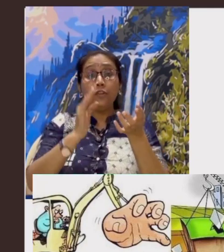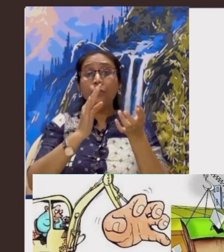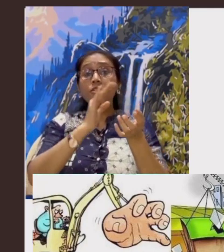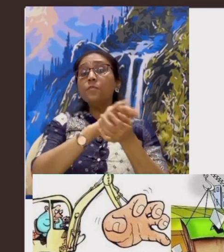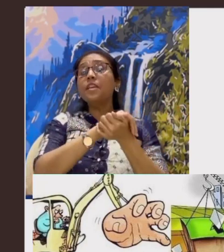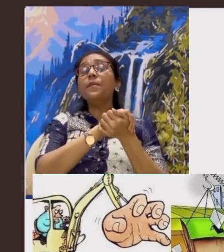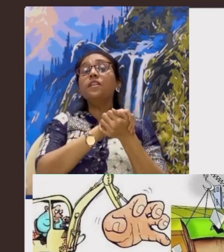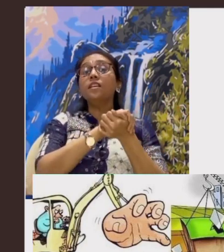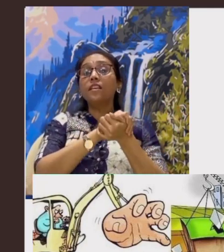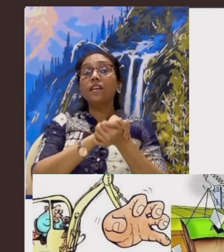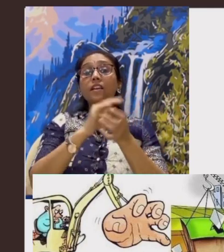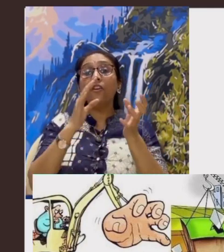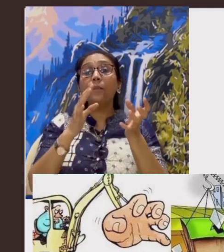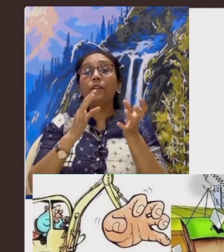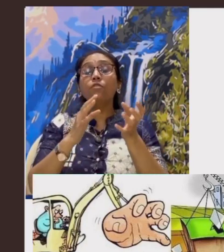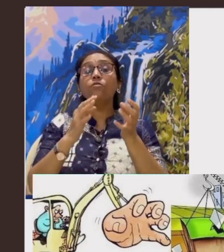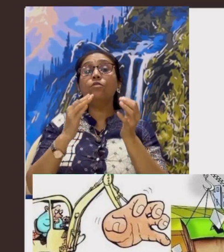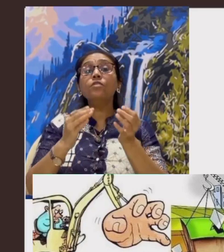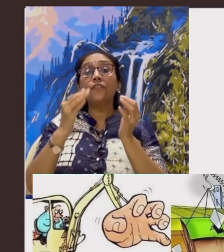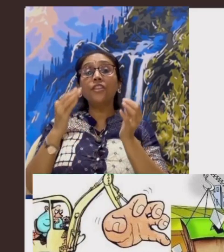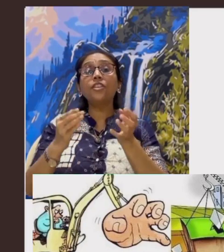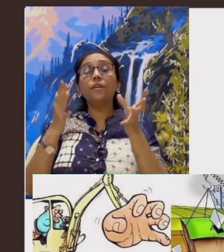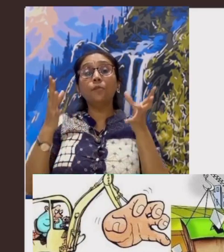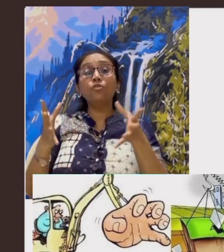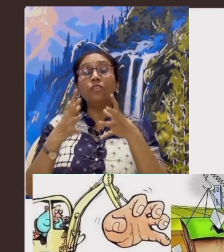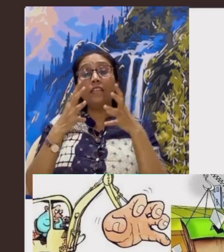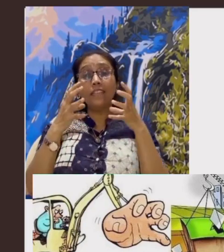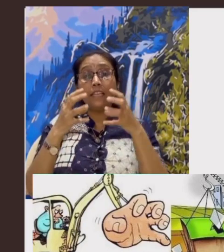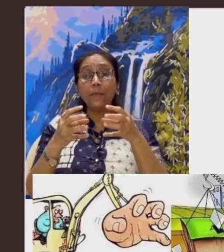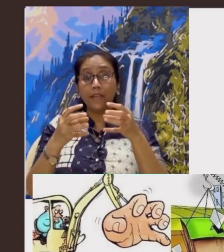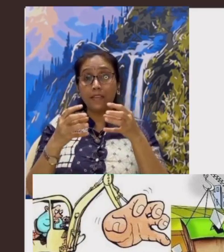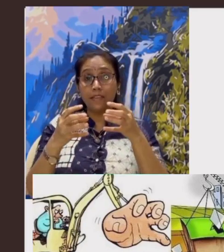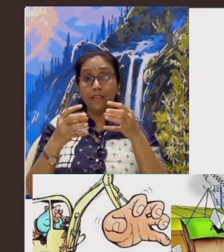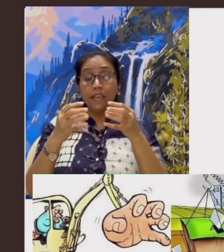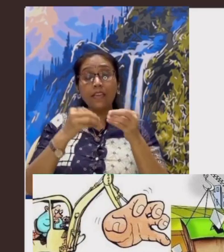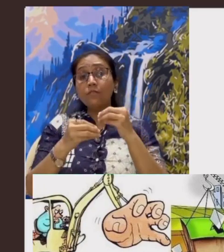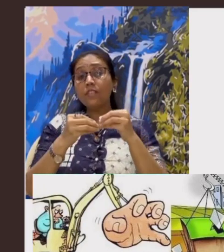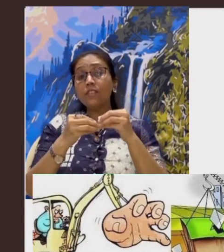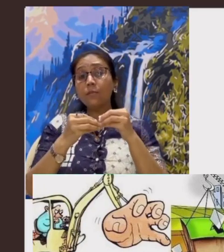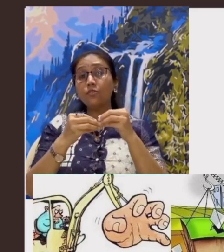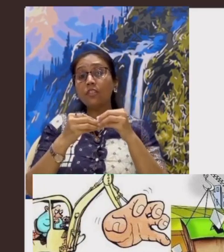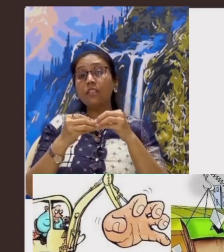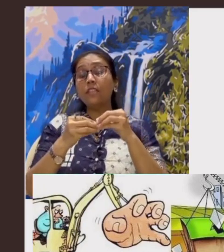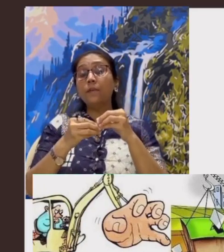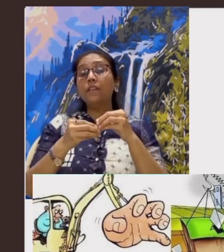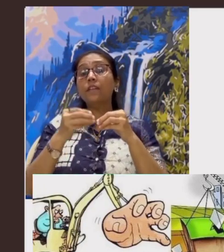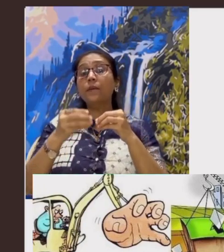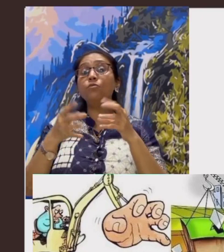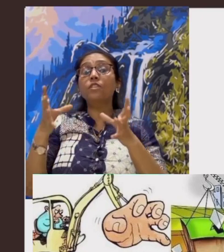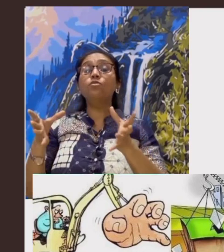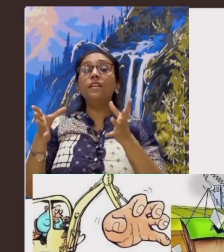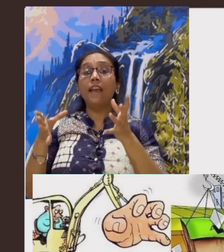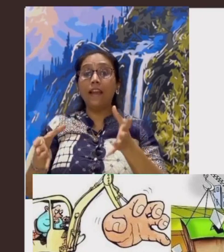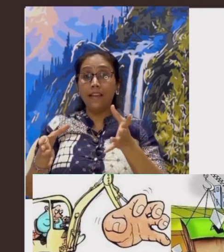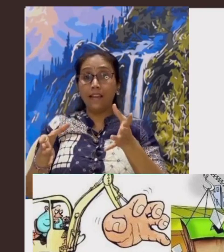ड्यू प्रोसेस में ये भी आ जाता है कि गवर्नमेंट को उनको सफिशियंट अपॉर्चुनिटी देनी पड़ेगी. किस वजह से अपॉर्चुनिटी देनी पड़ेगी कि भाई उसकी